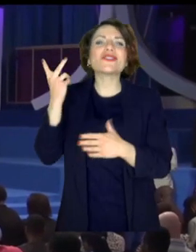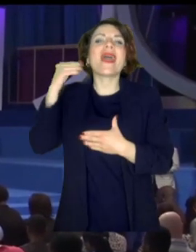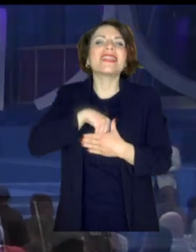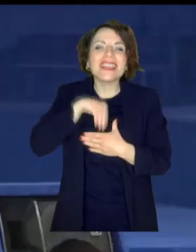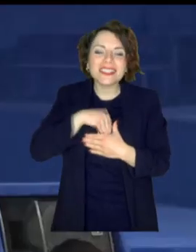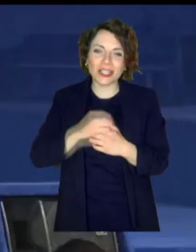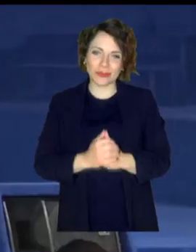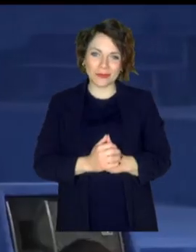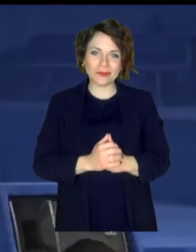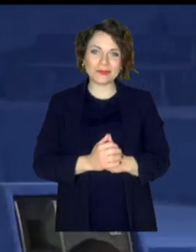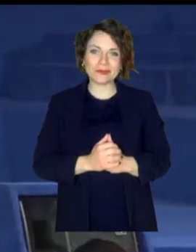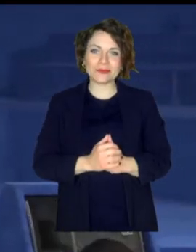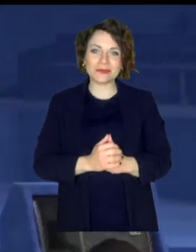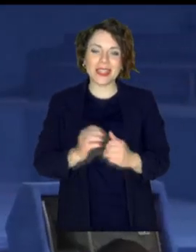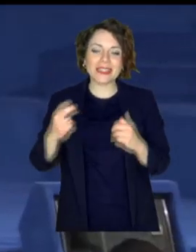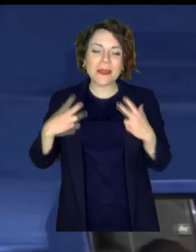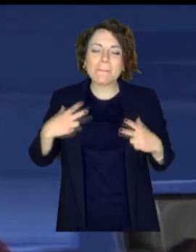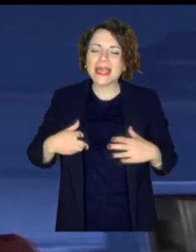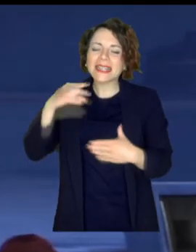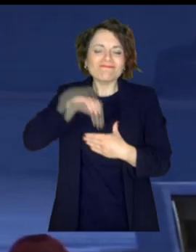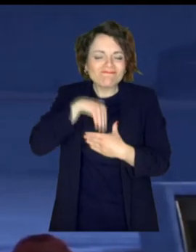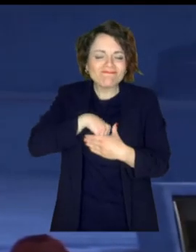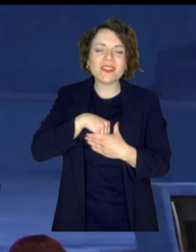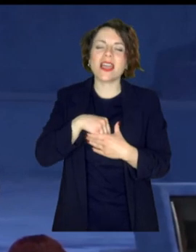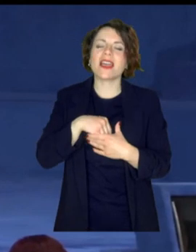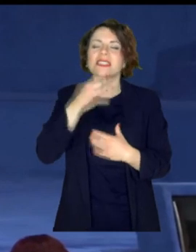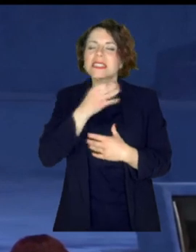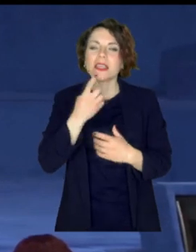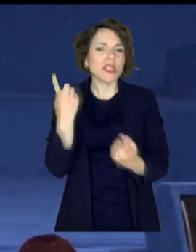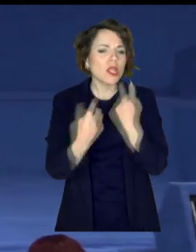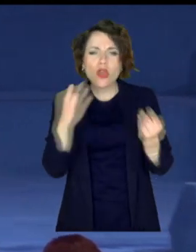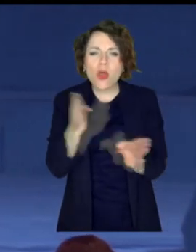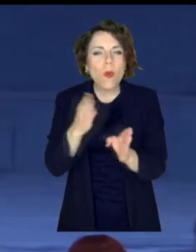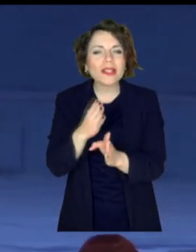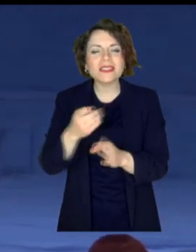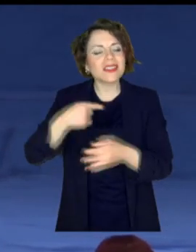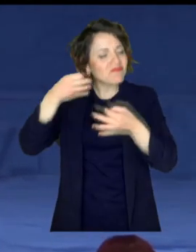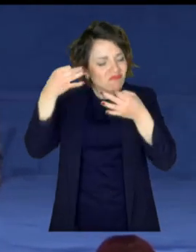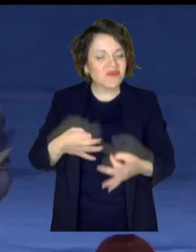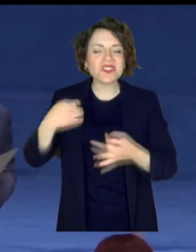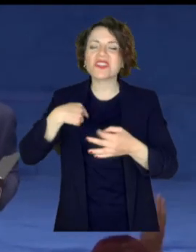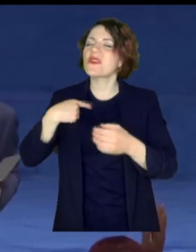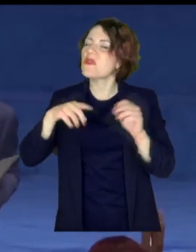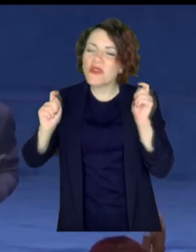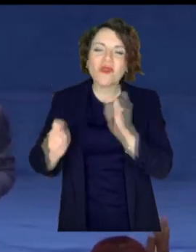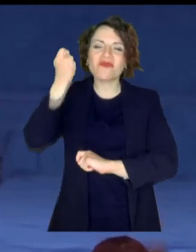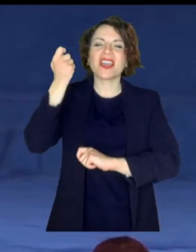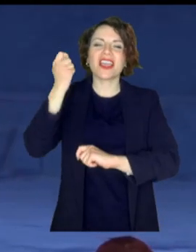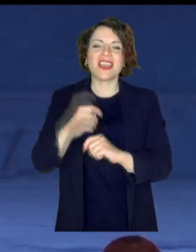Cristo in me. La speranza che ho, che in qualunque situazione mi trovi, ne uscirò vittorioso, è Cristo in